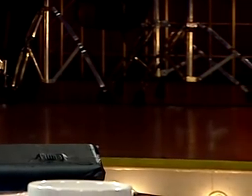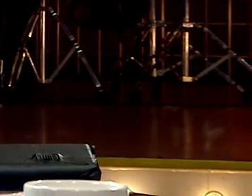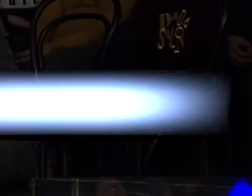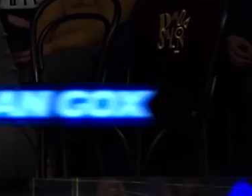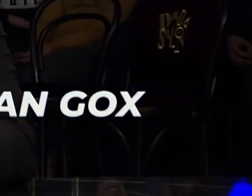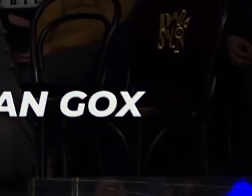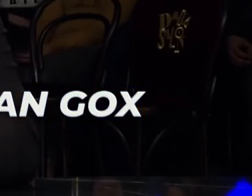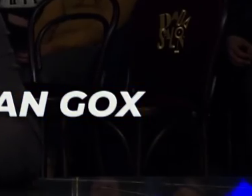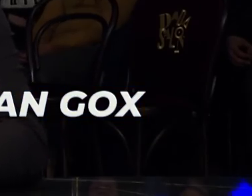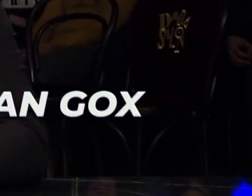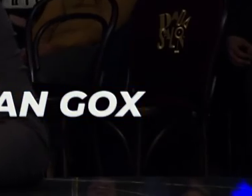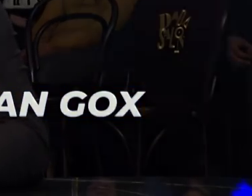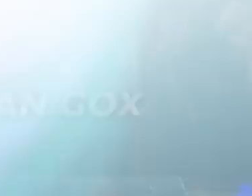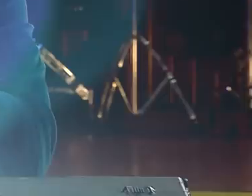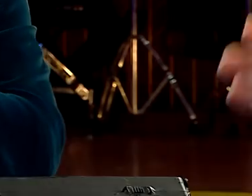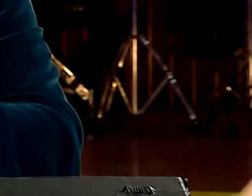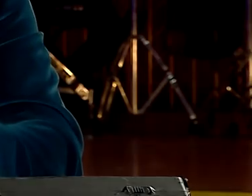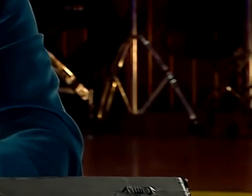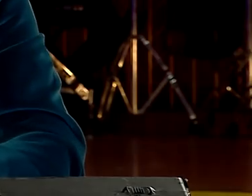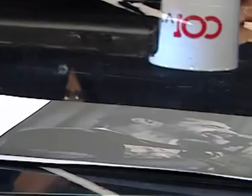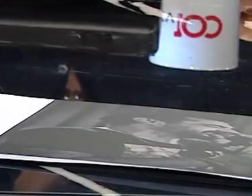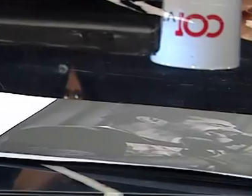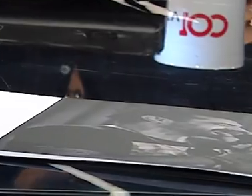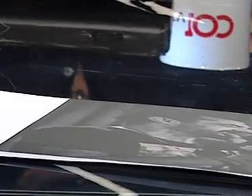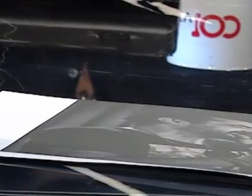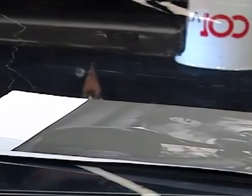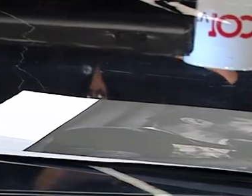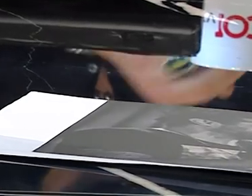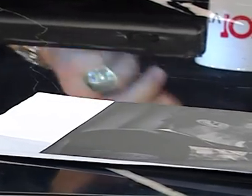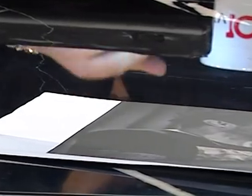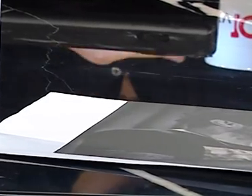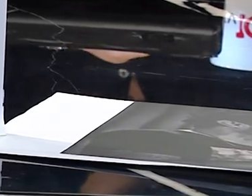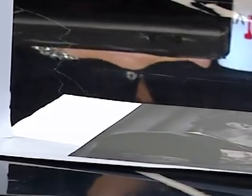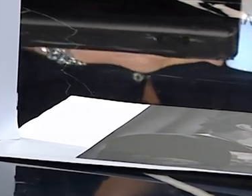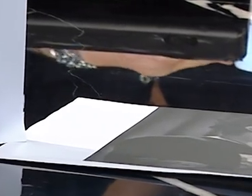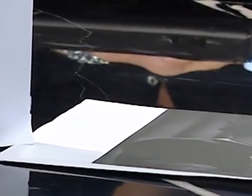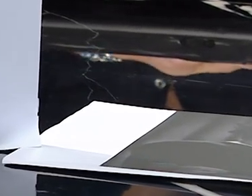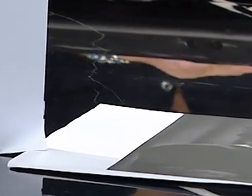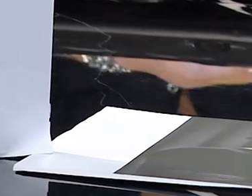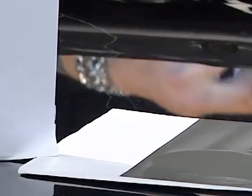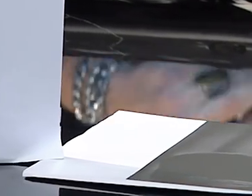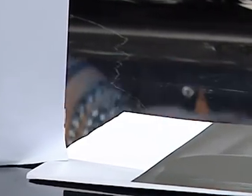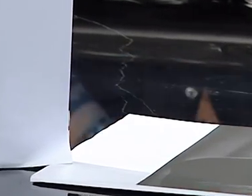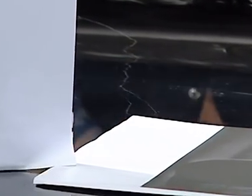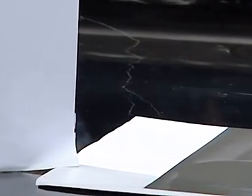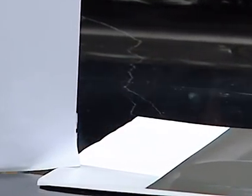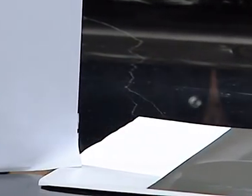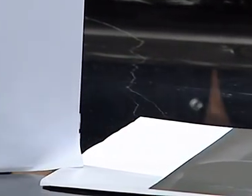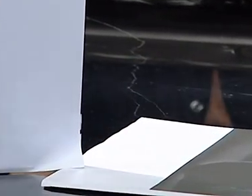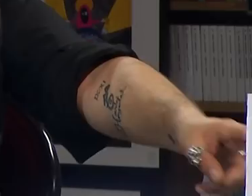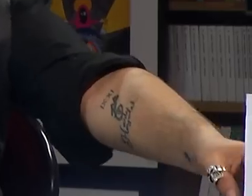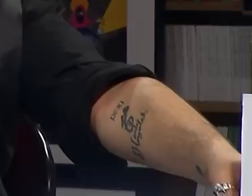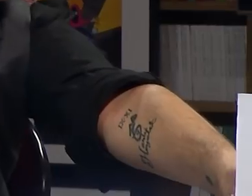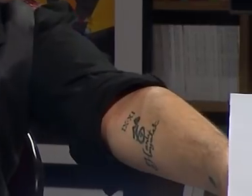çok iyi. Can Goks. Burada Hakan Altun'la berabersin. Çok romantik bir anınız. Hayır, şöyle ki hemen açıklayayım